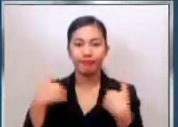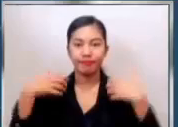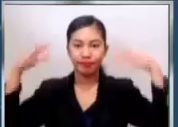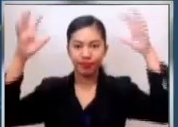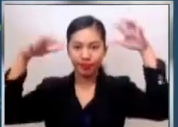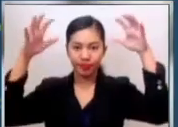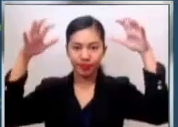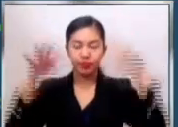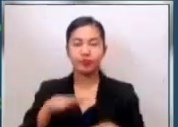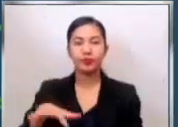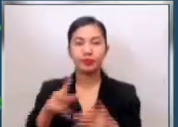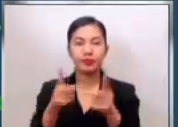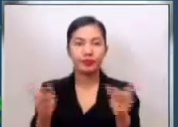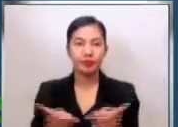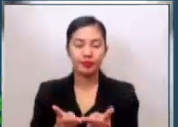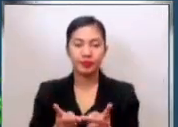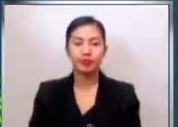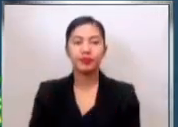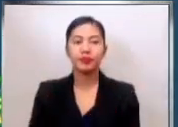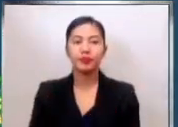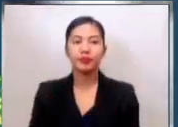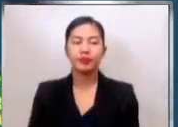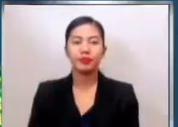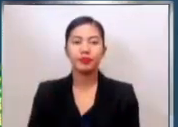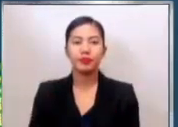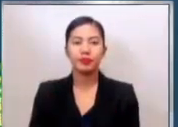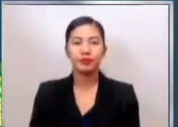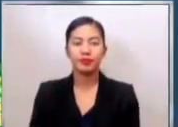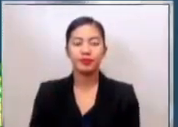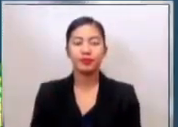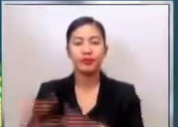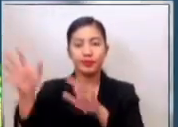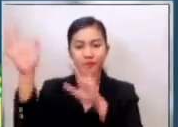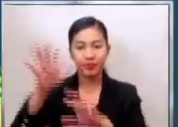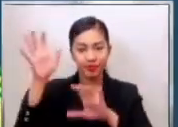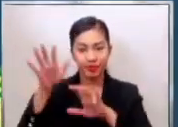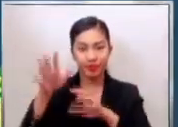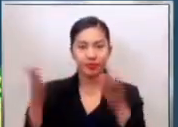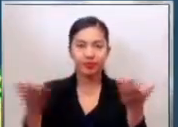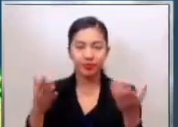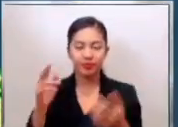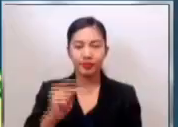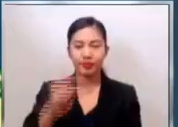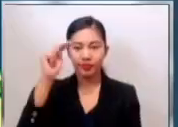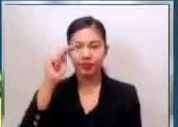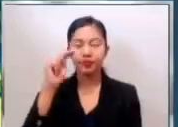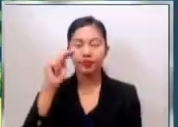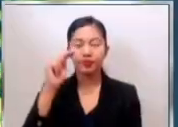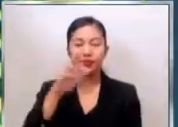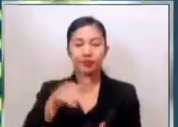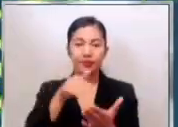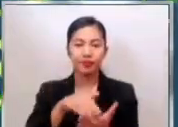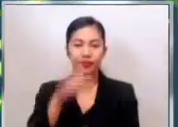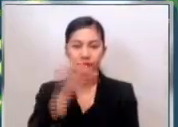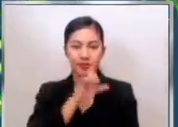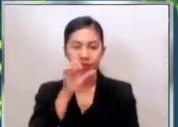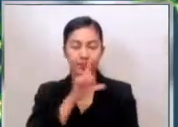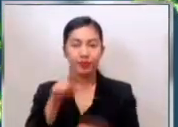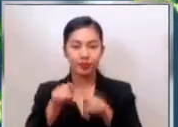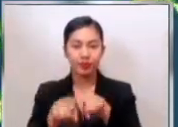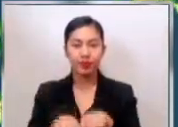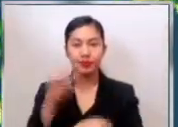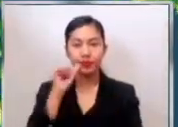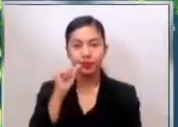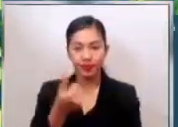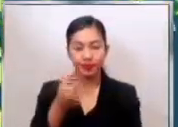mga susunod na oras. Uulanin din ang ilang panig ng Northern at Central Luzon. Magiging maulan din po bukas sa Southern